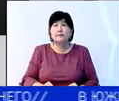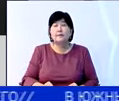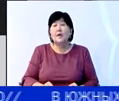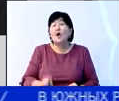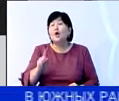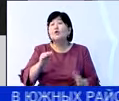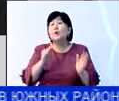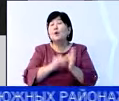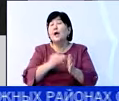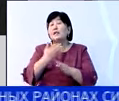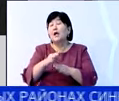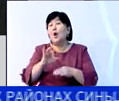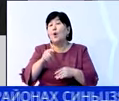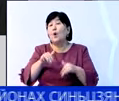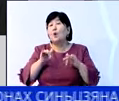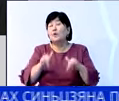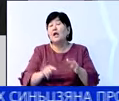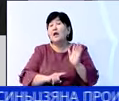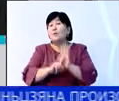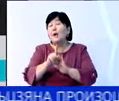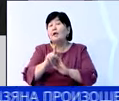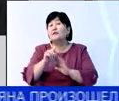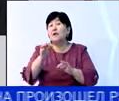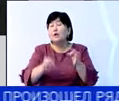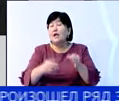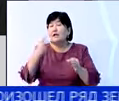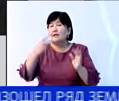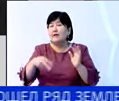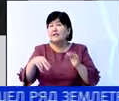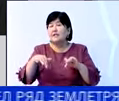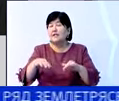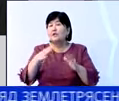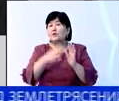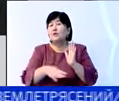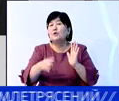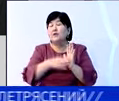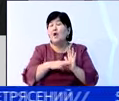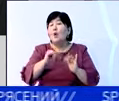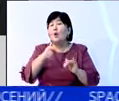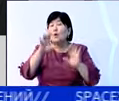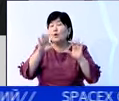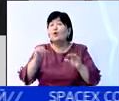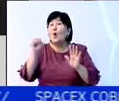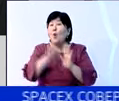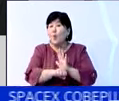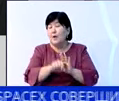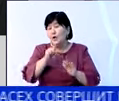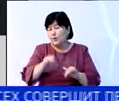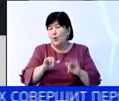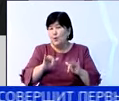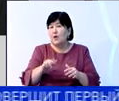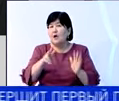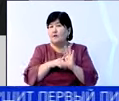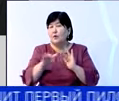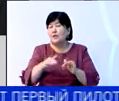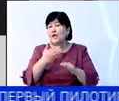Что касается категории уголовных дел, поступивших в производство суда, 20 дел по 99 статье Уголовного кодекса «Убийство», в том числе 8 дел